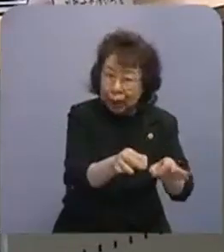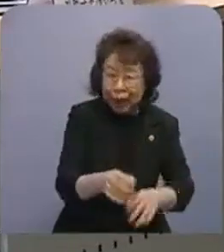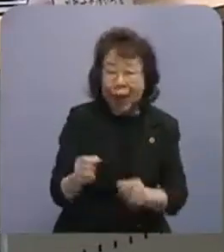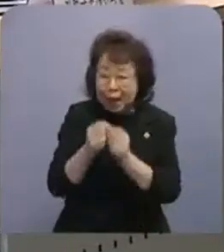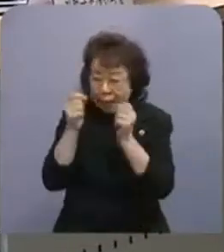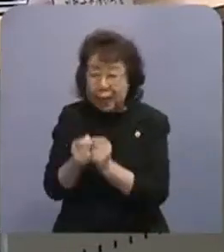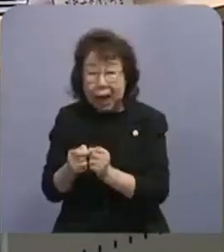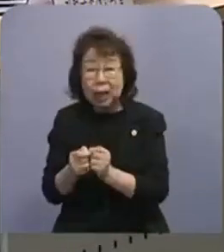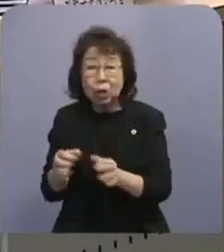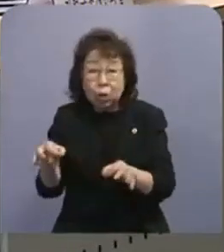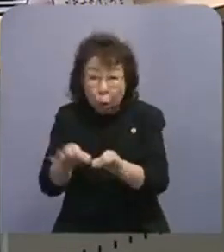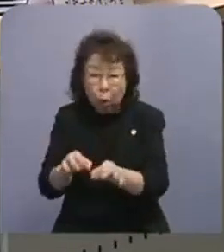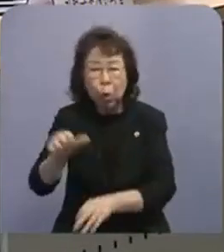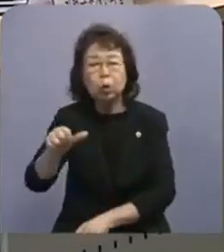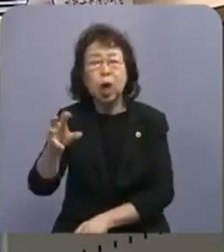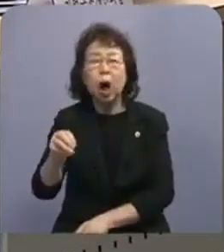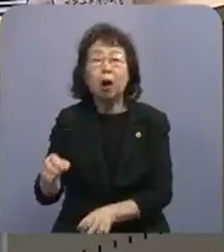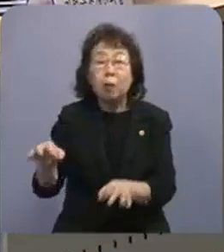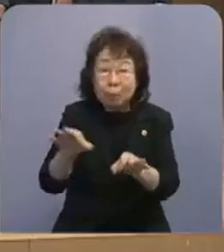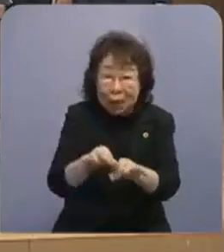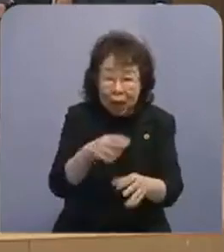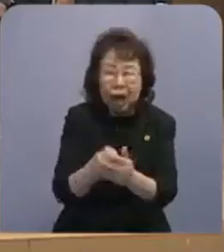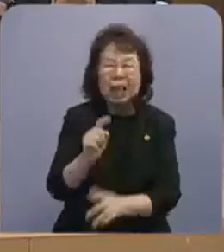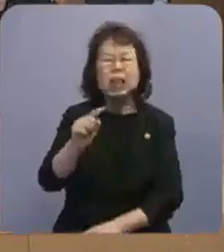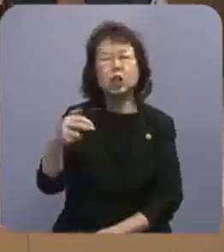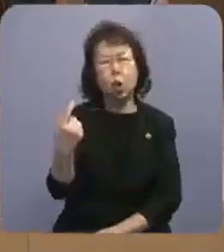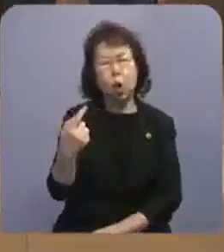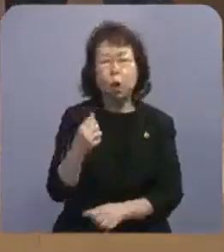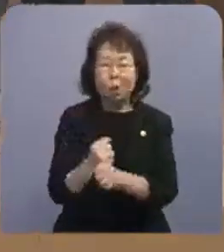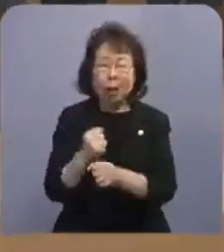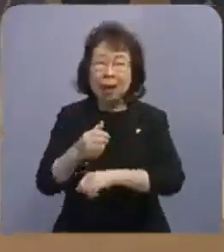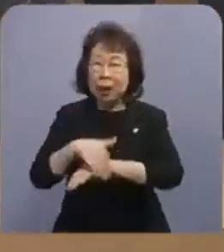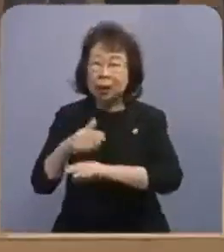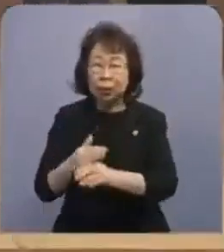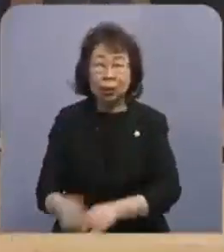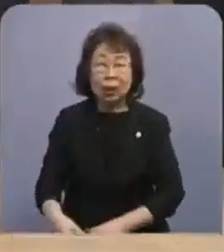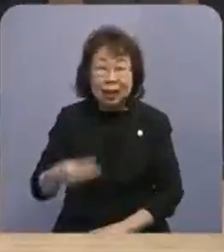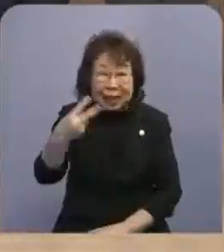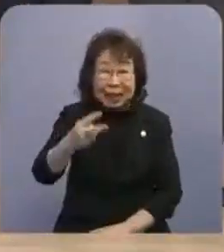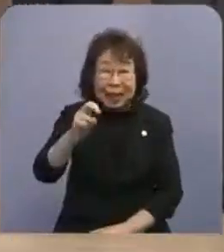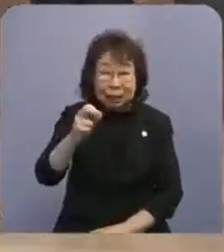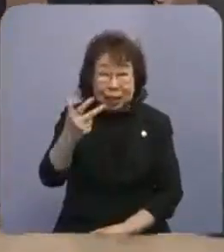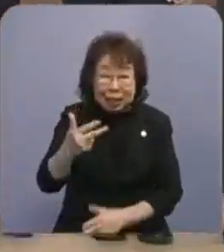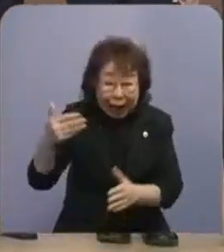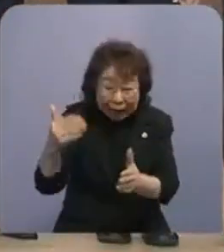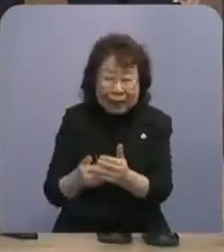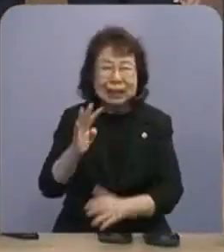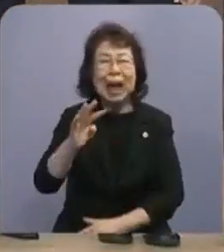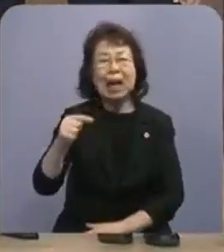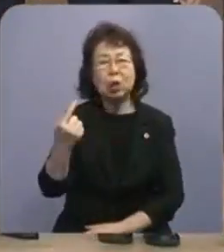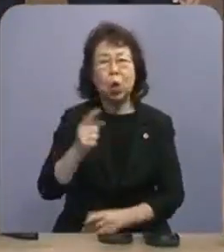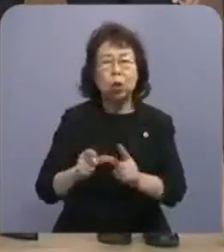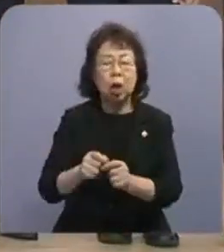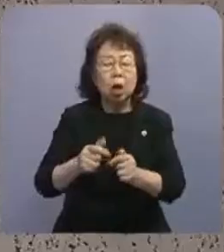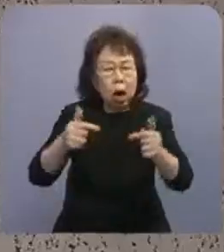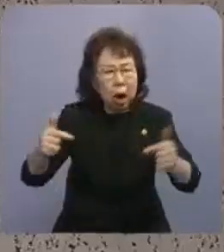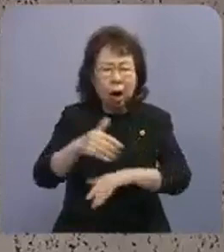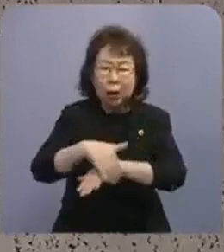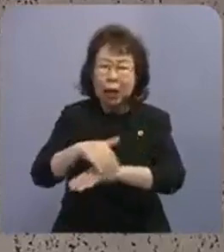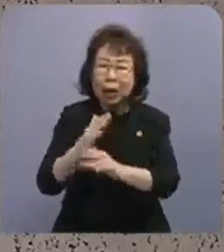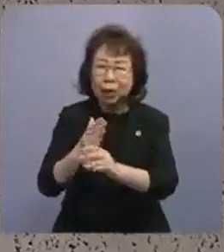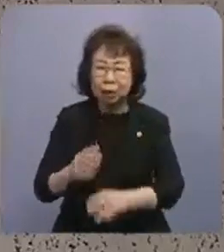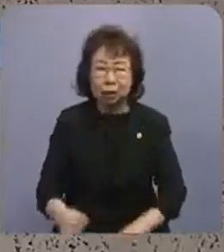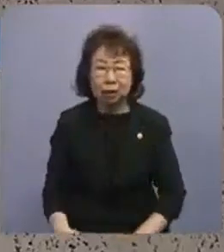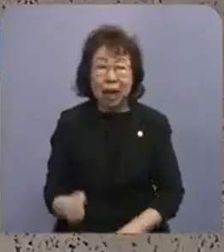민간에서 5천억 원을 모아 1조 원을 조성합니다. 또 2027년까지 최대 4조 원을 조성합니다.